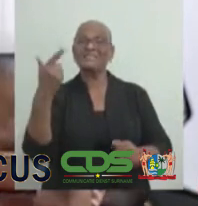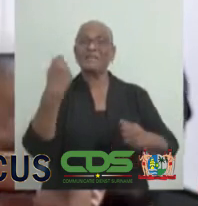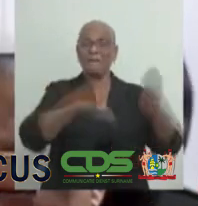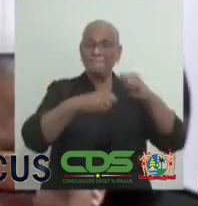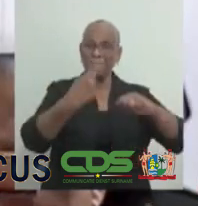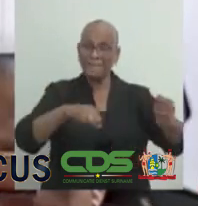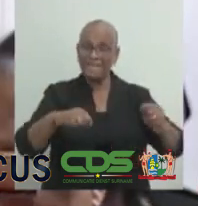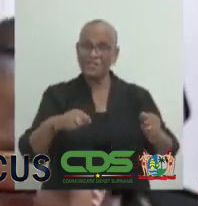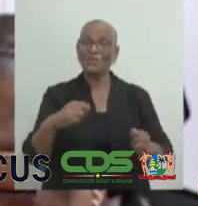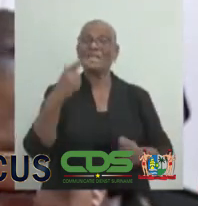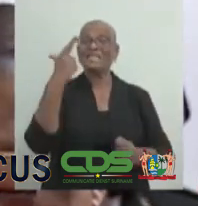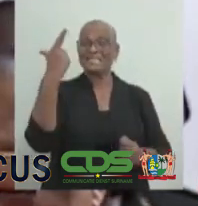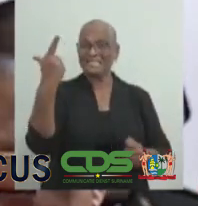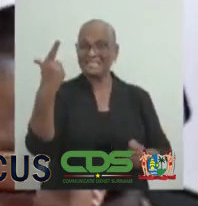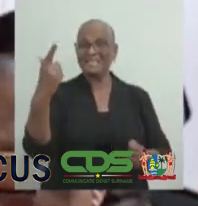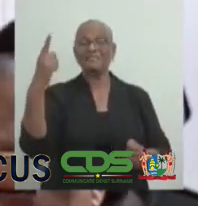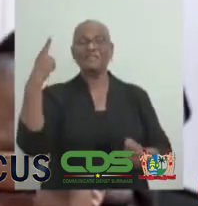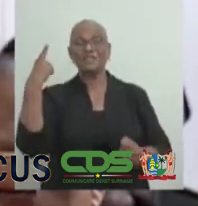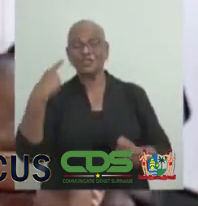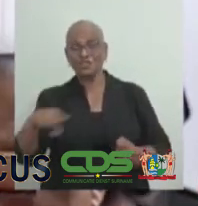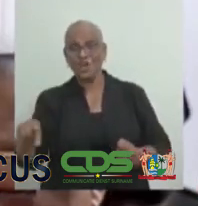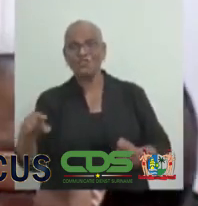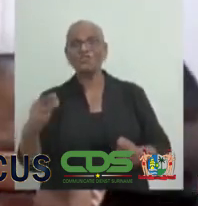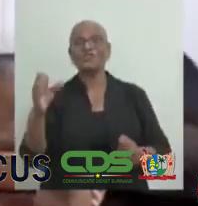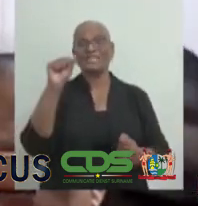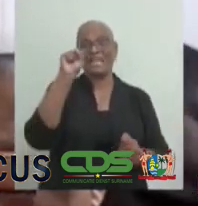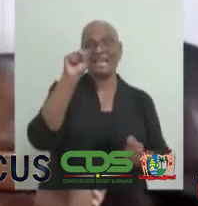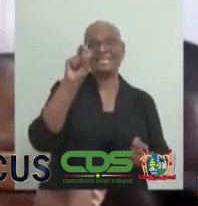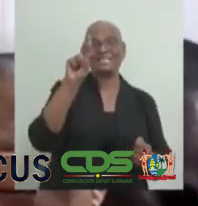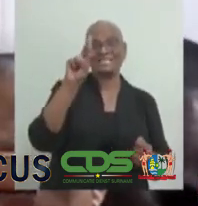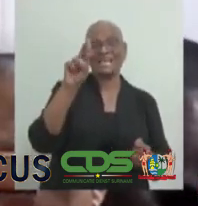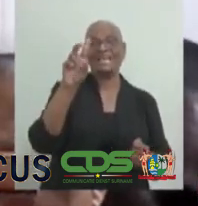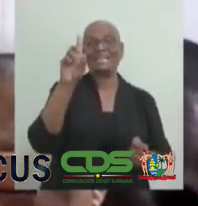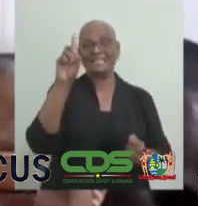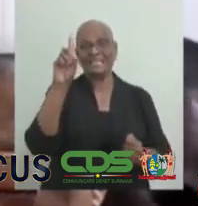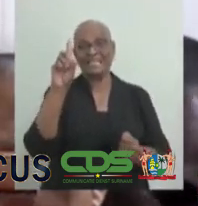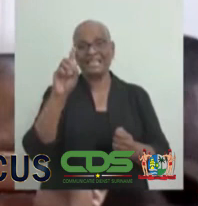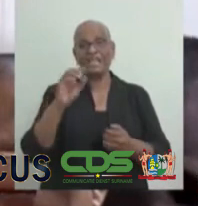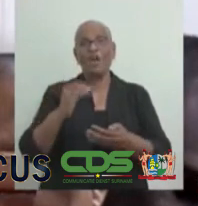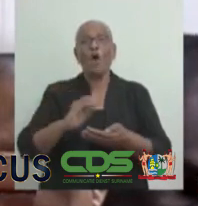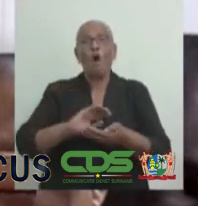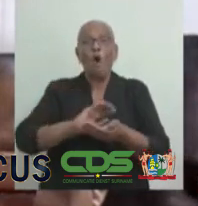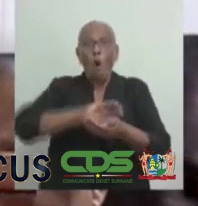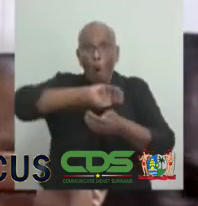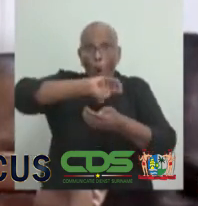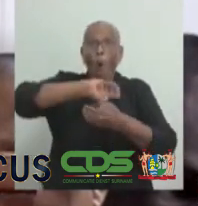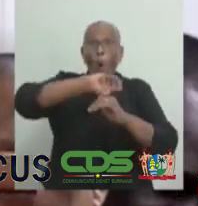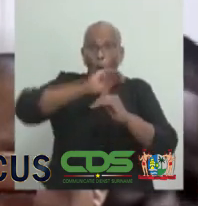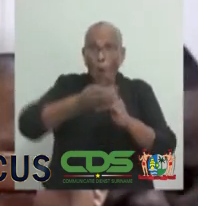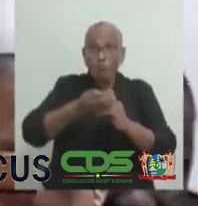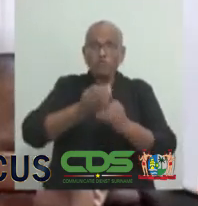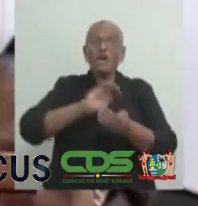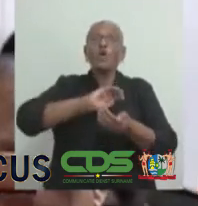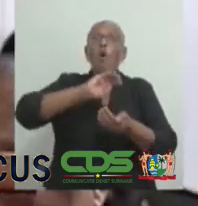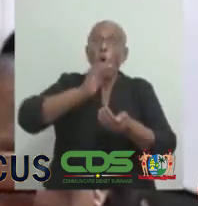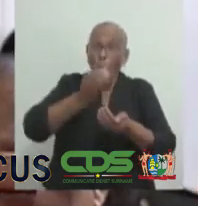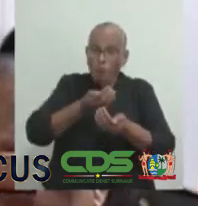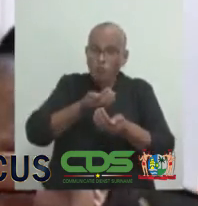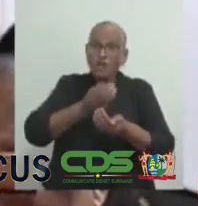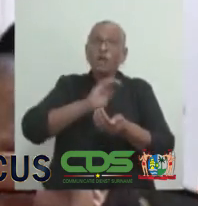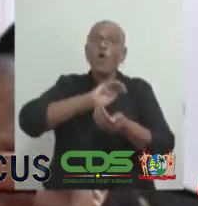37.247.009.000 Surinaamse dollar. Het saldo van de totale ontvangsten en de totale